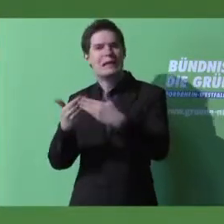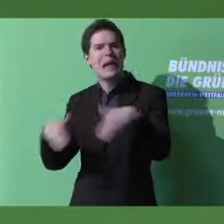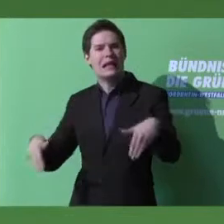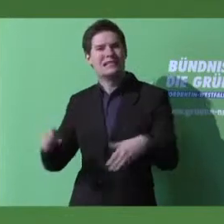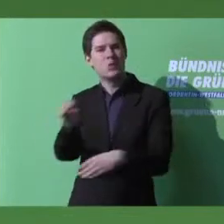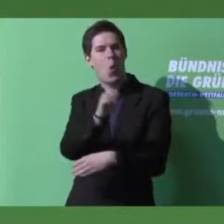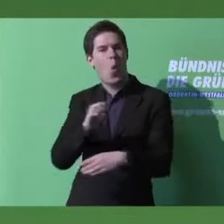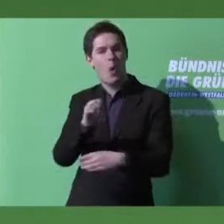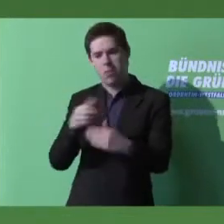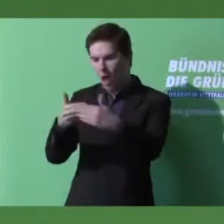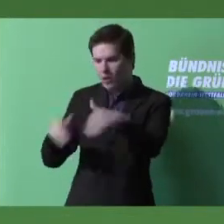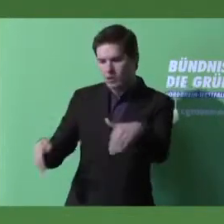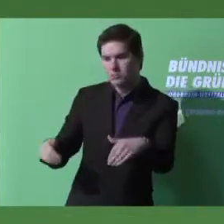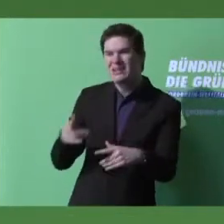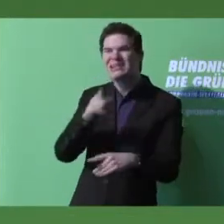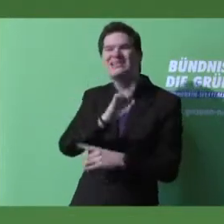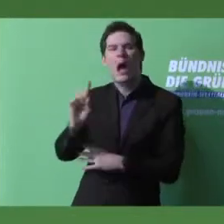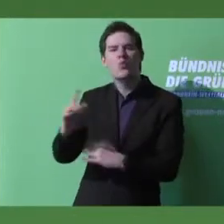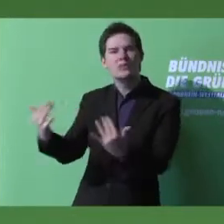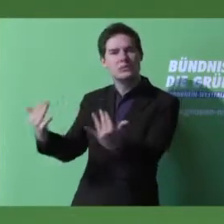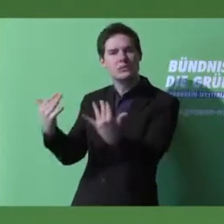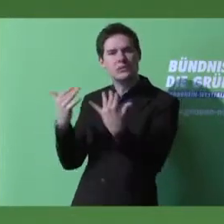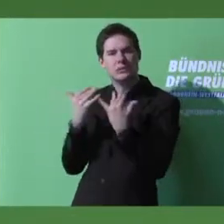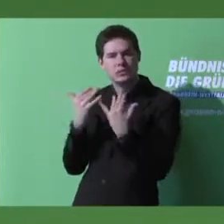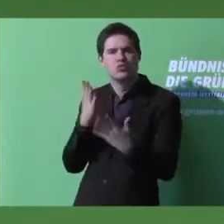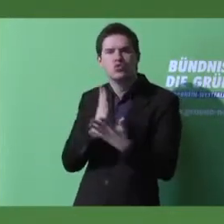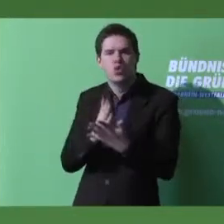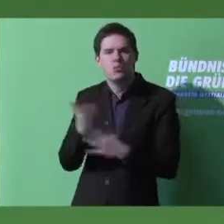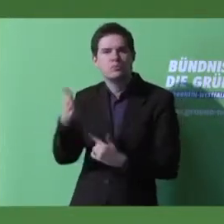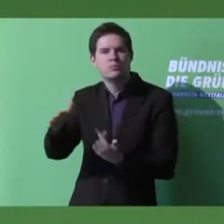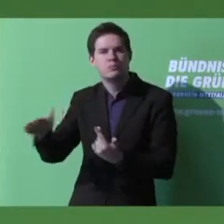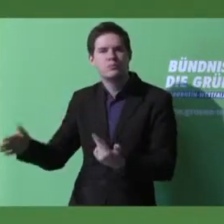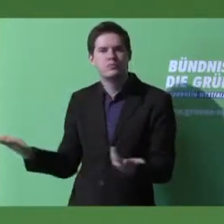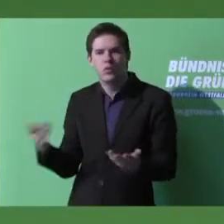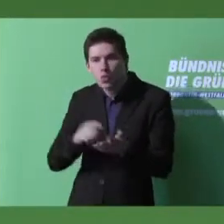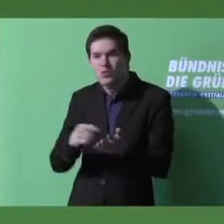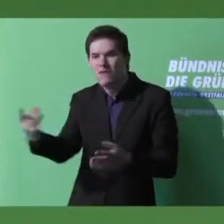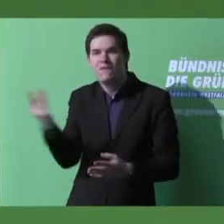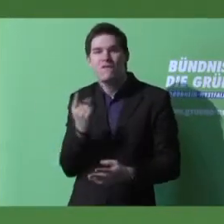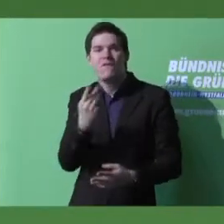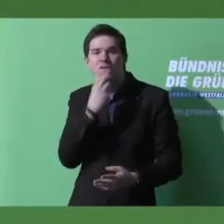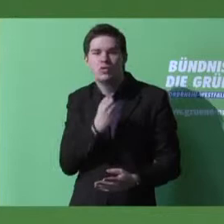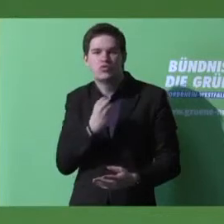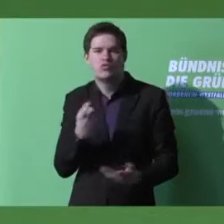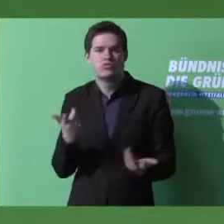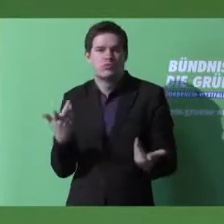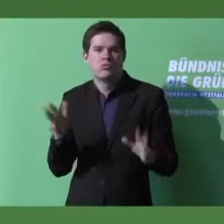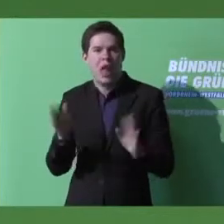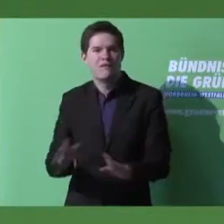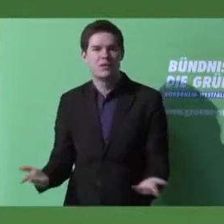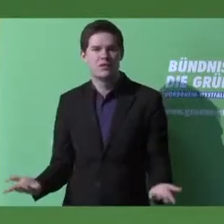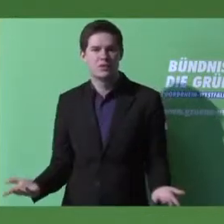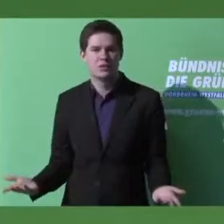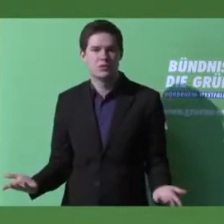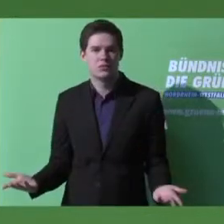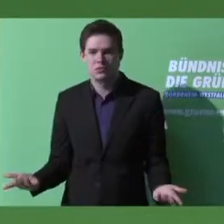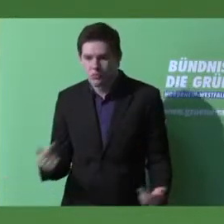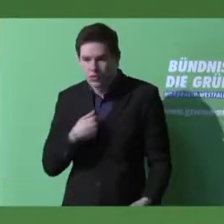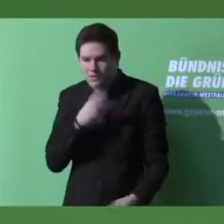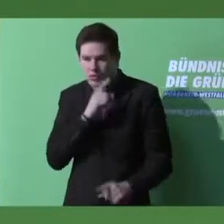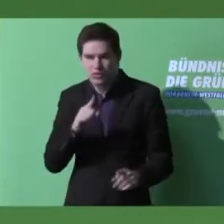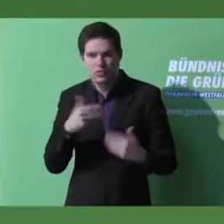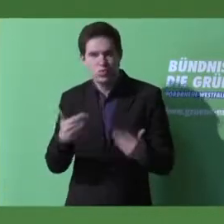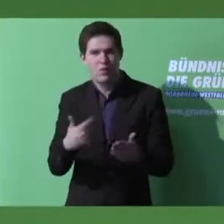Europas Tausende von Menschen mittlerweile gestorben sind, weil sie zuwandern wollten. Und wir lassen es auch